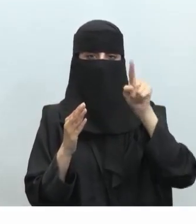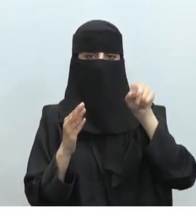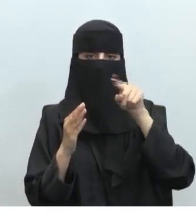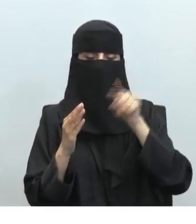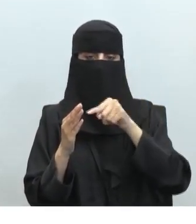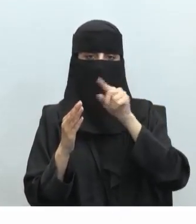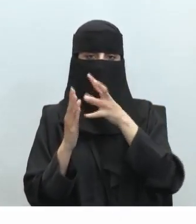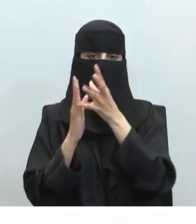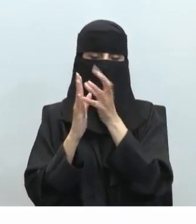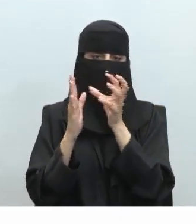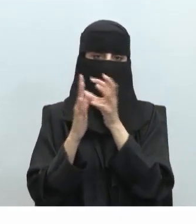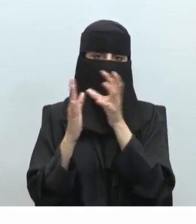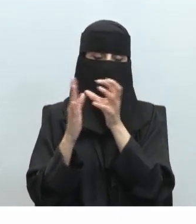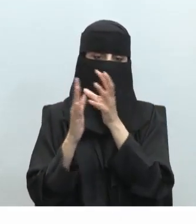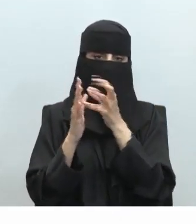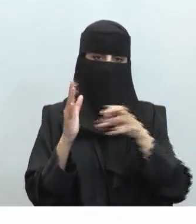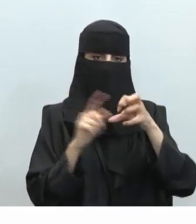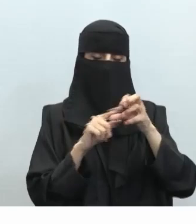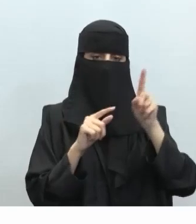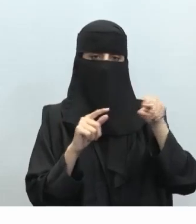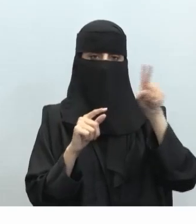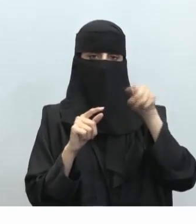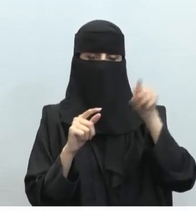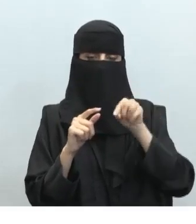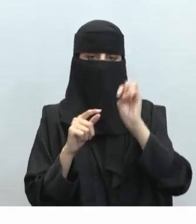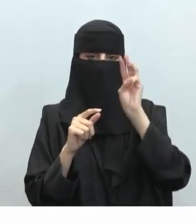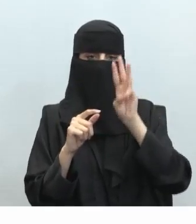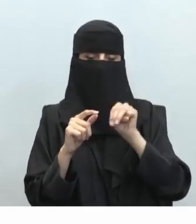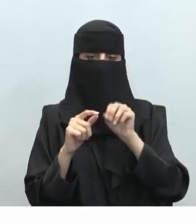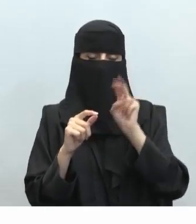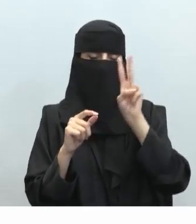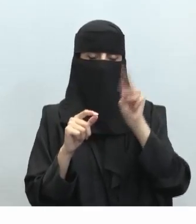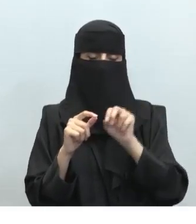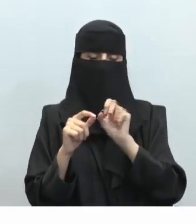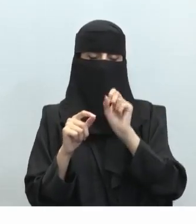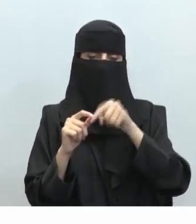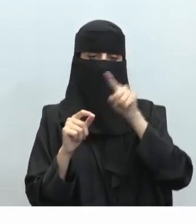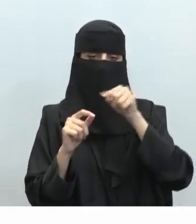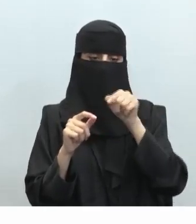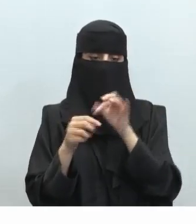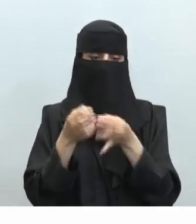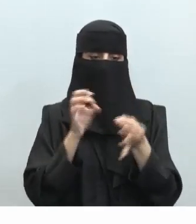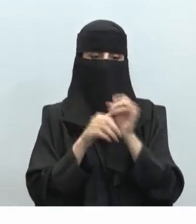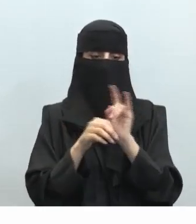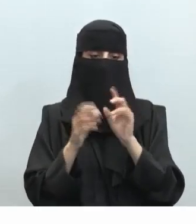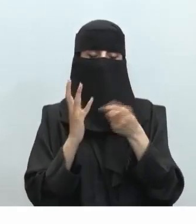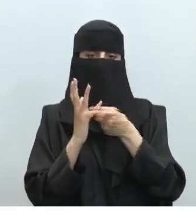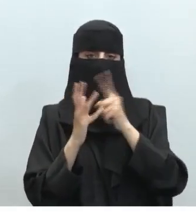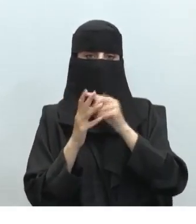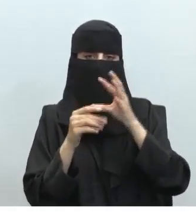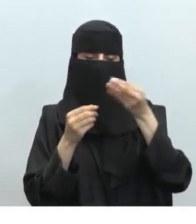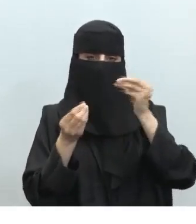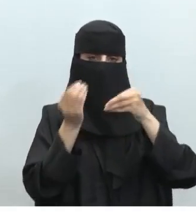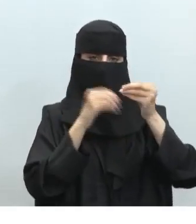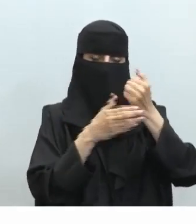هذا الد ان الى ار ان اي هذا الار ان اي غير المعالج هو عباره عن اكسونات وانترو يتم التخلص من هذه الانترونات لتبقى